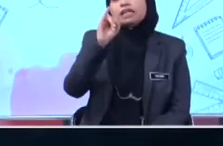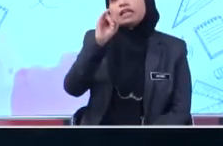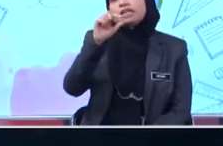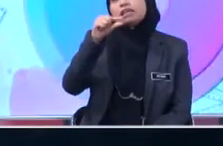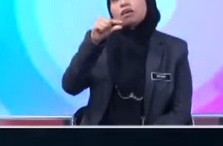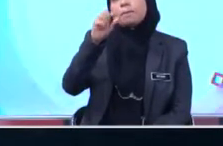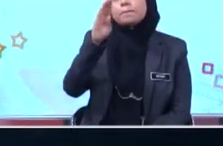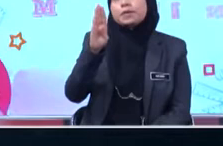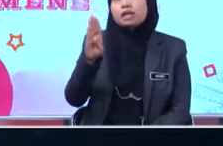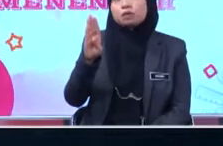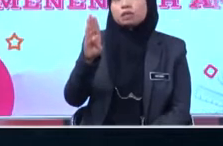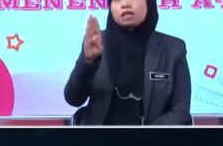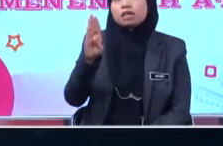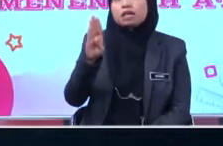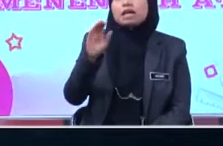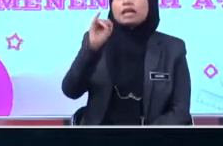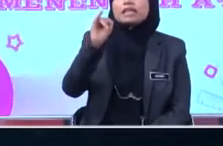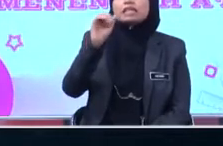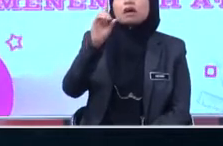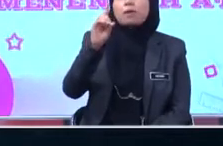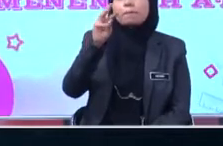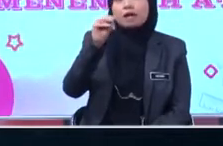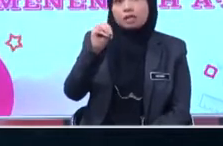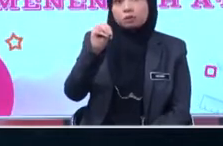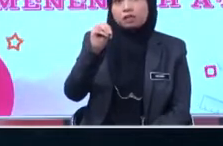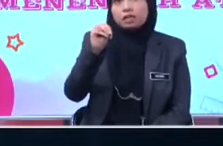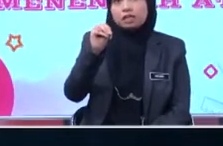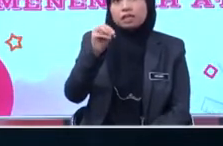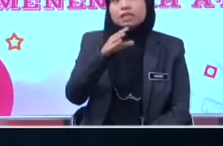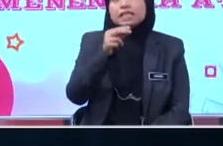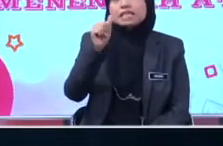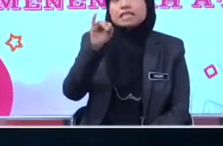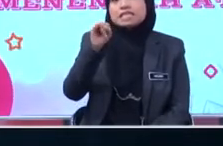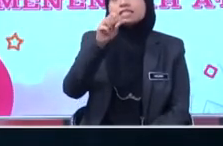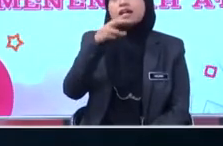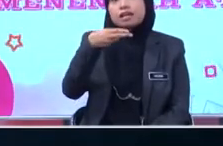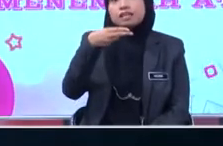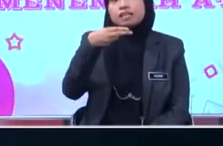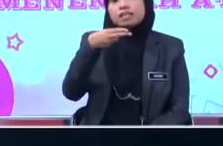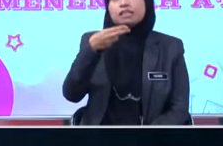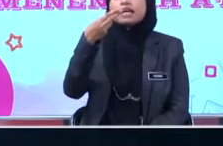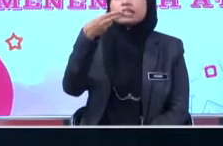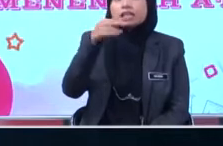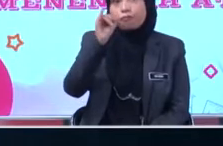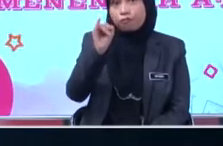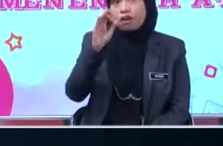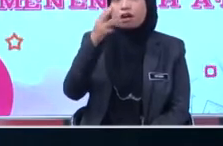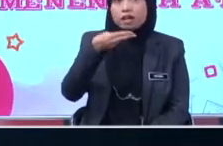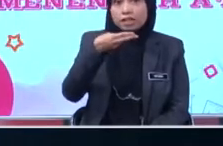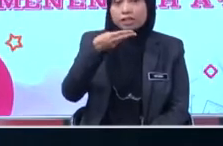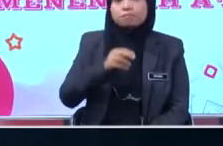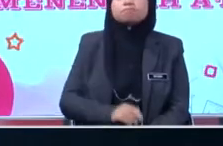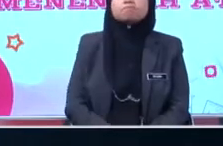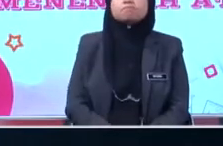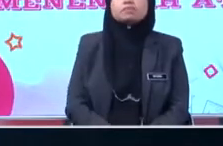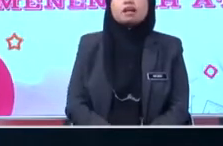idgam lalu nah iqlab izhar halqi dan juga ikhfa Haqiqi ah cuma hari ini